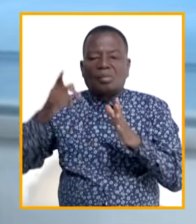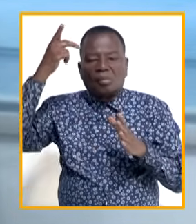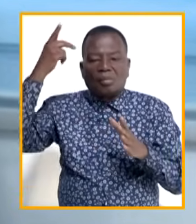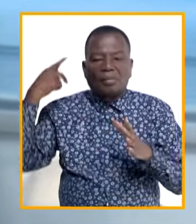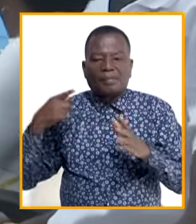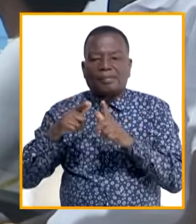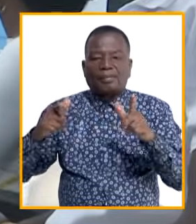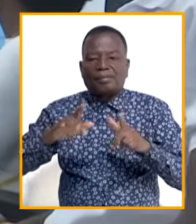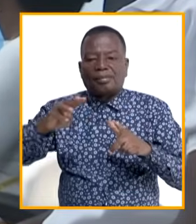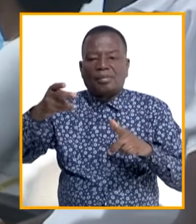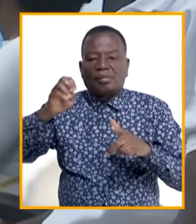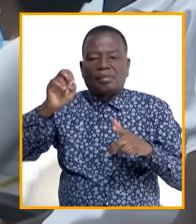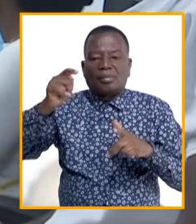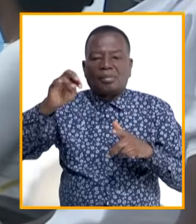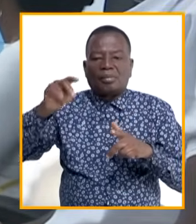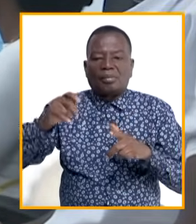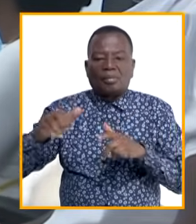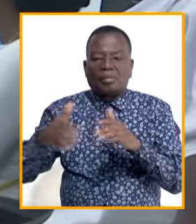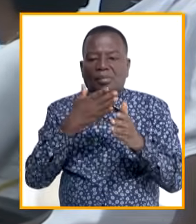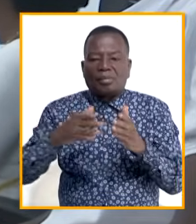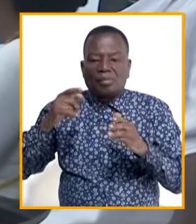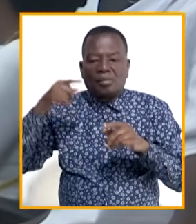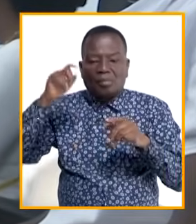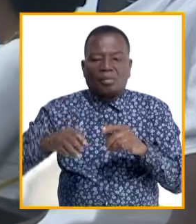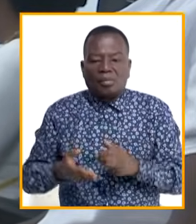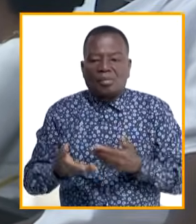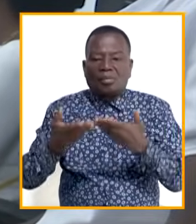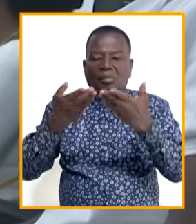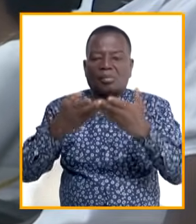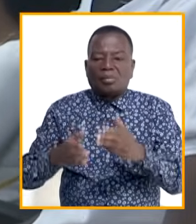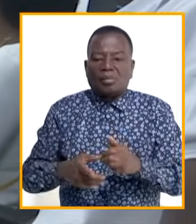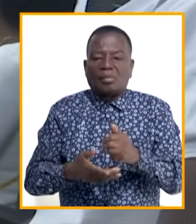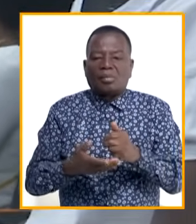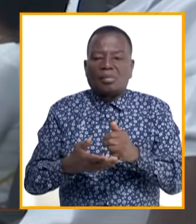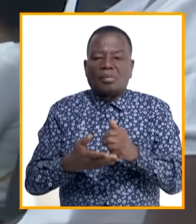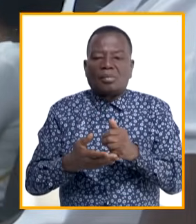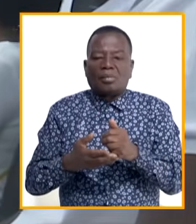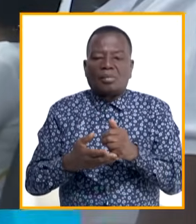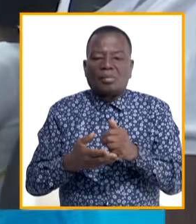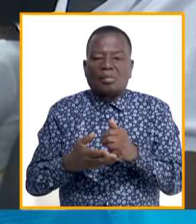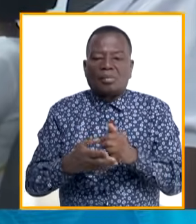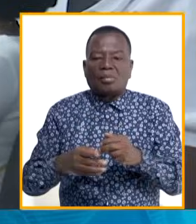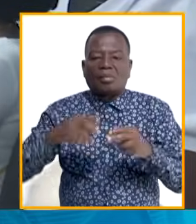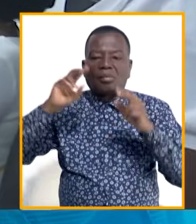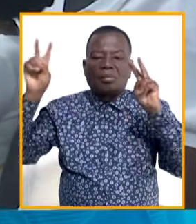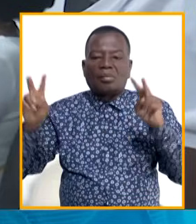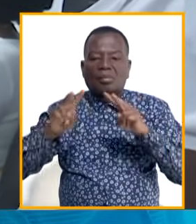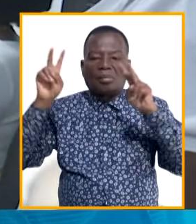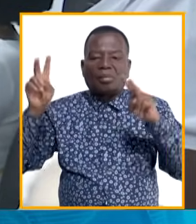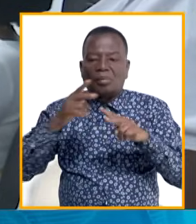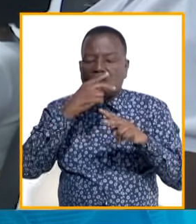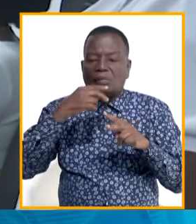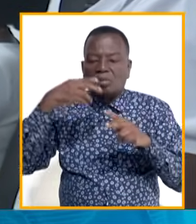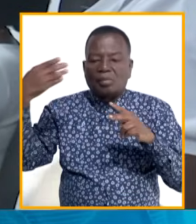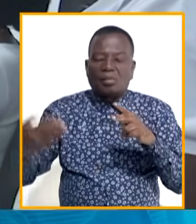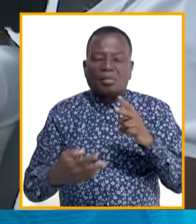Bérébi, les artistes et les stars doivent contribuer à la promotion du tourisme ivoirien. Victoire Vamoudry